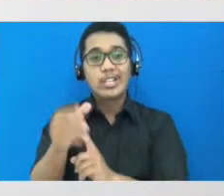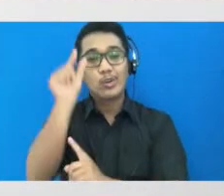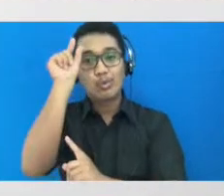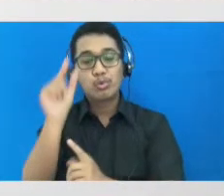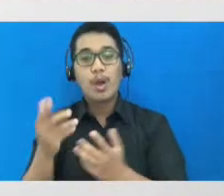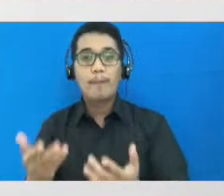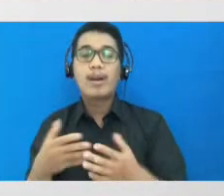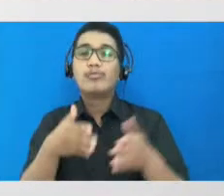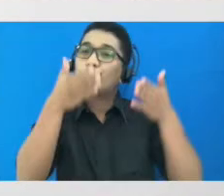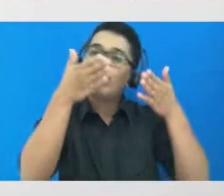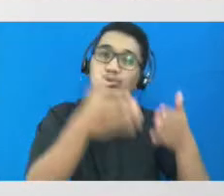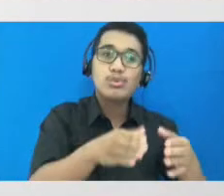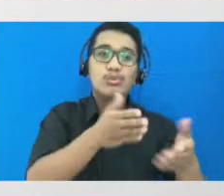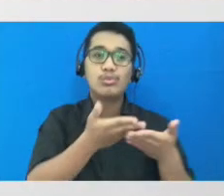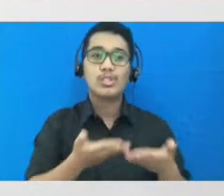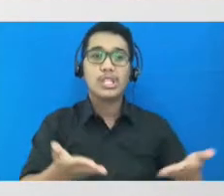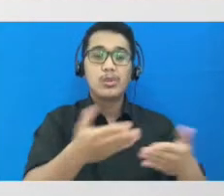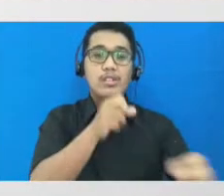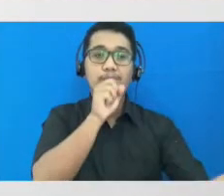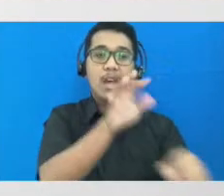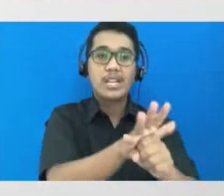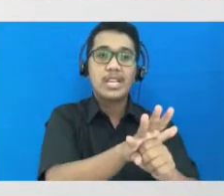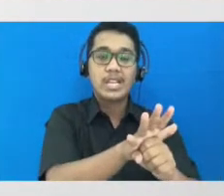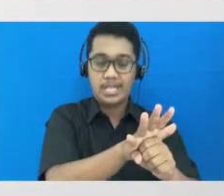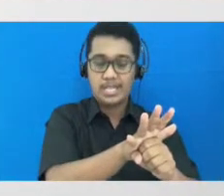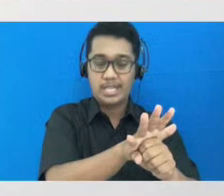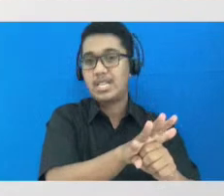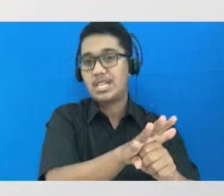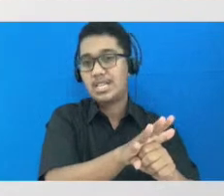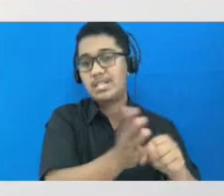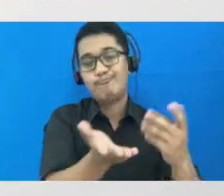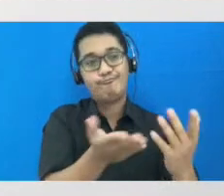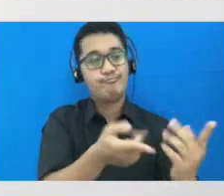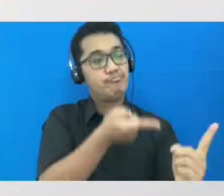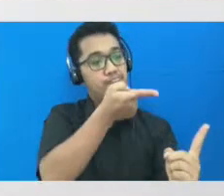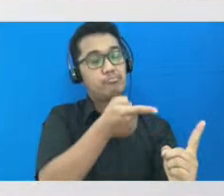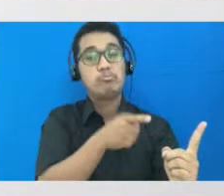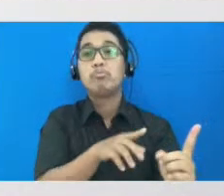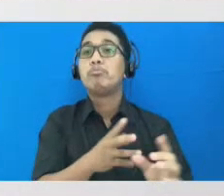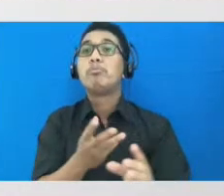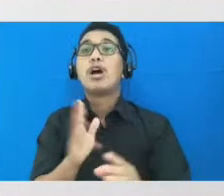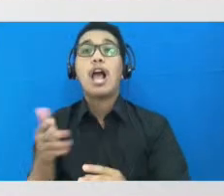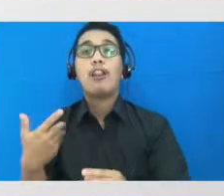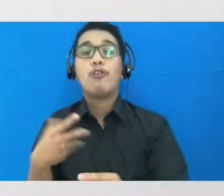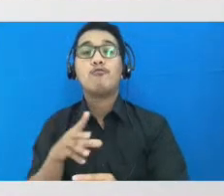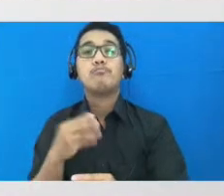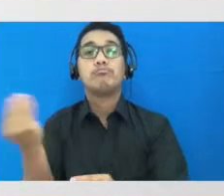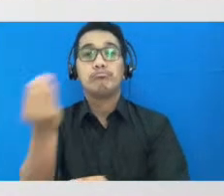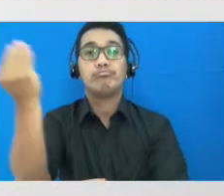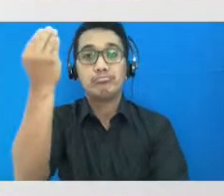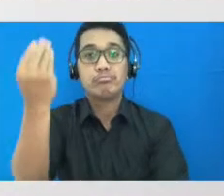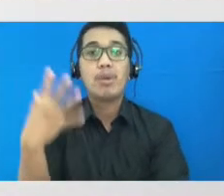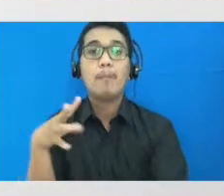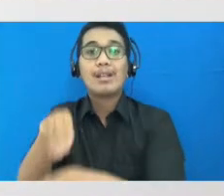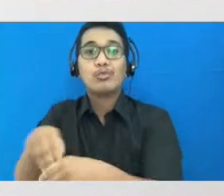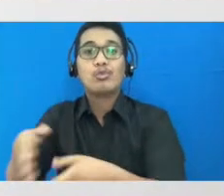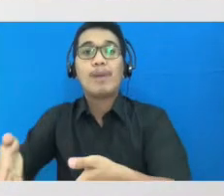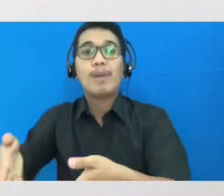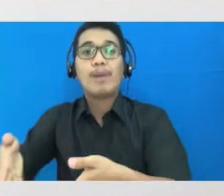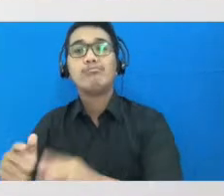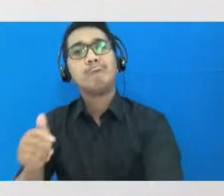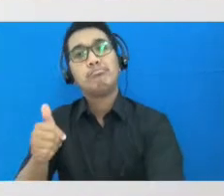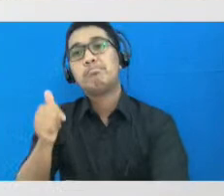situasi pandemik ini untuk melakukan clearance terhadap apakah seseorang itu boleh memasuki tempat yang sifatnya publik atau apakah